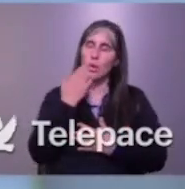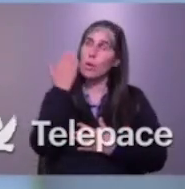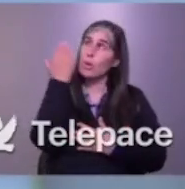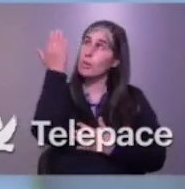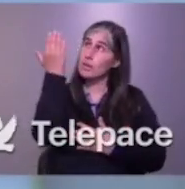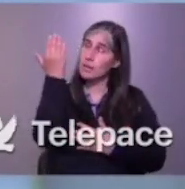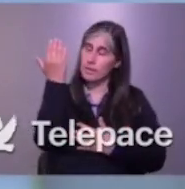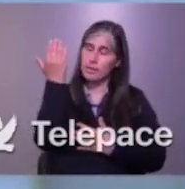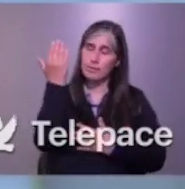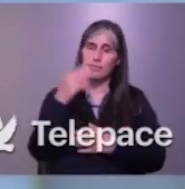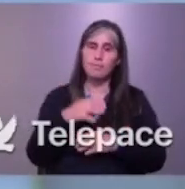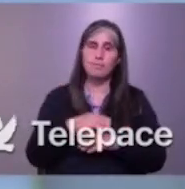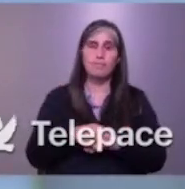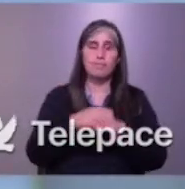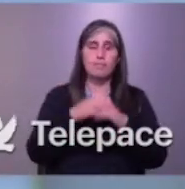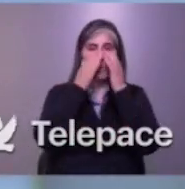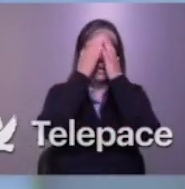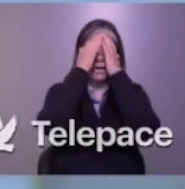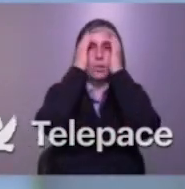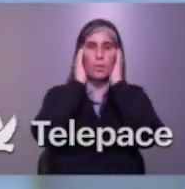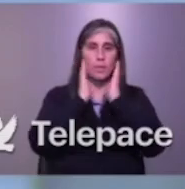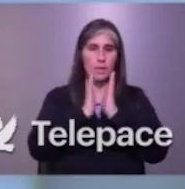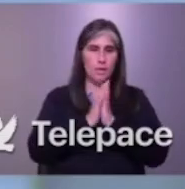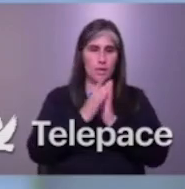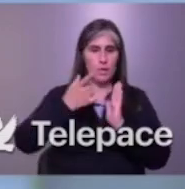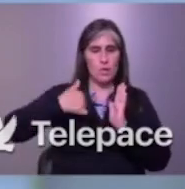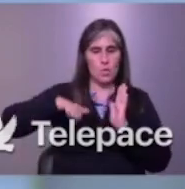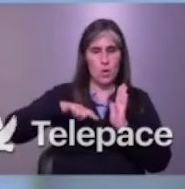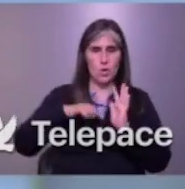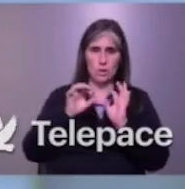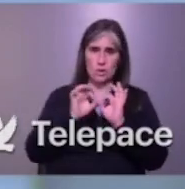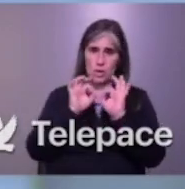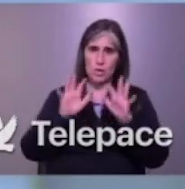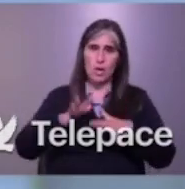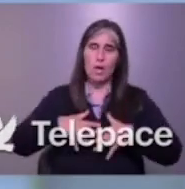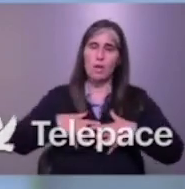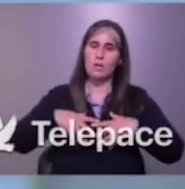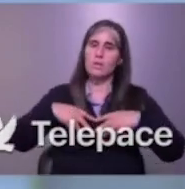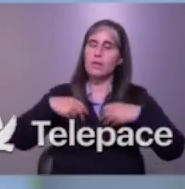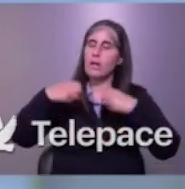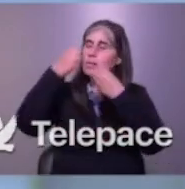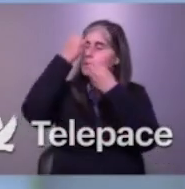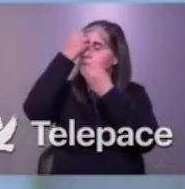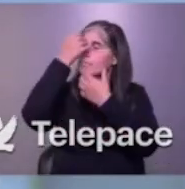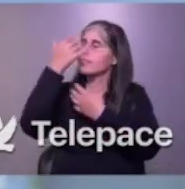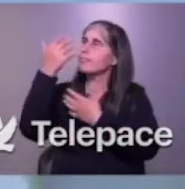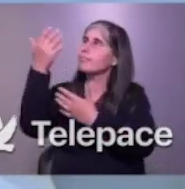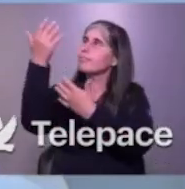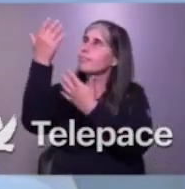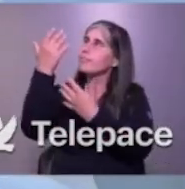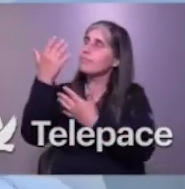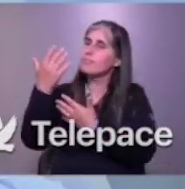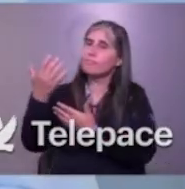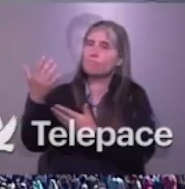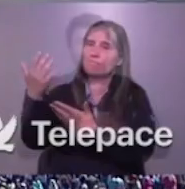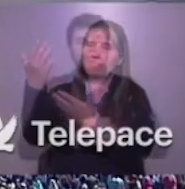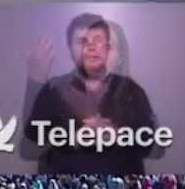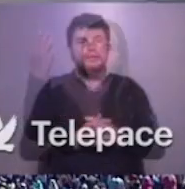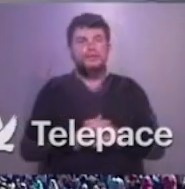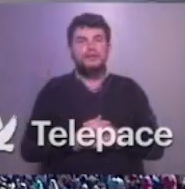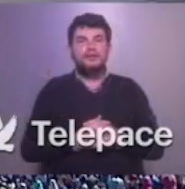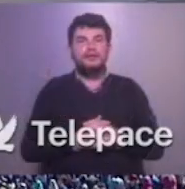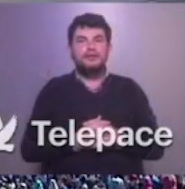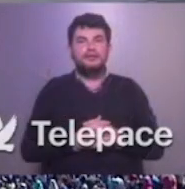Maria, deixemos que a nossa alma glorifique o Senhor. É giunto il momento